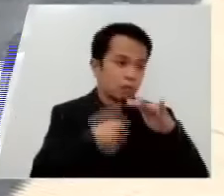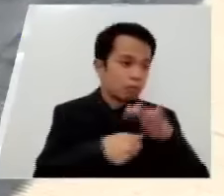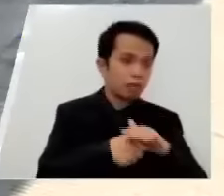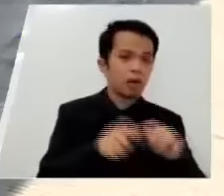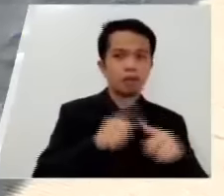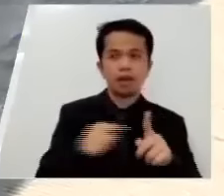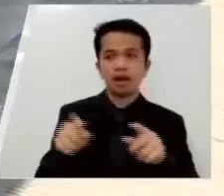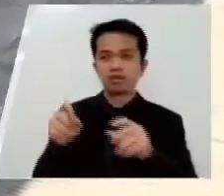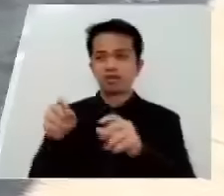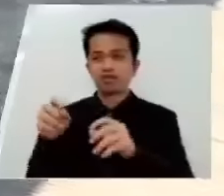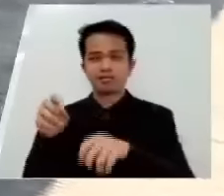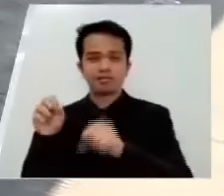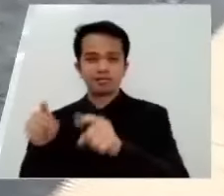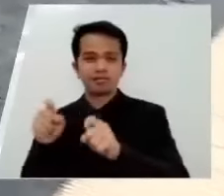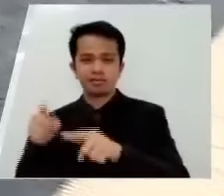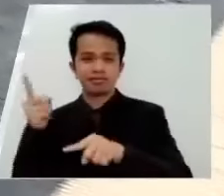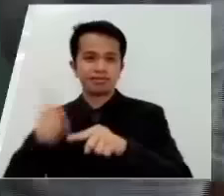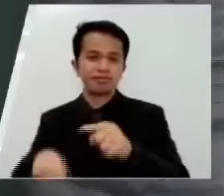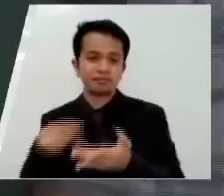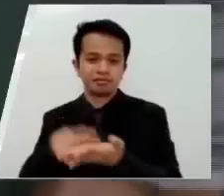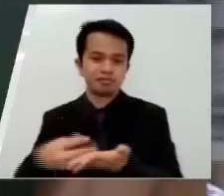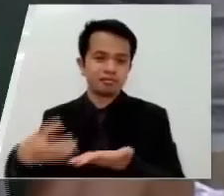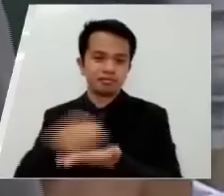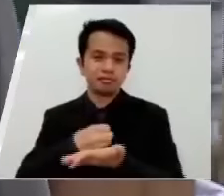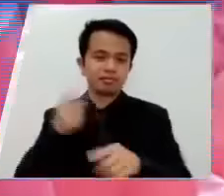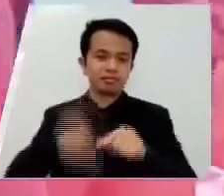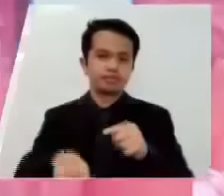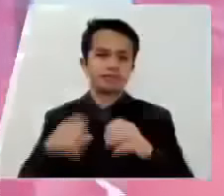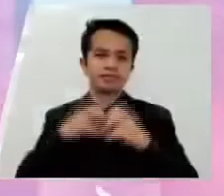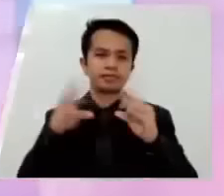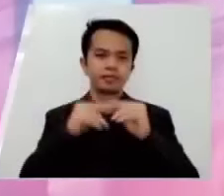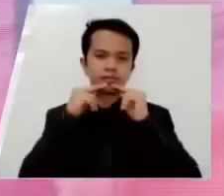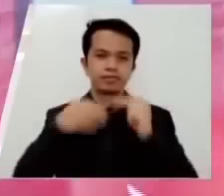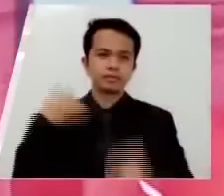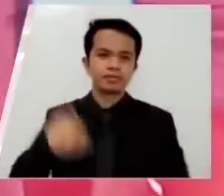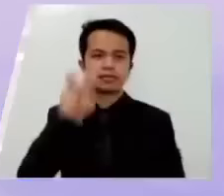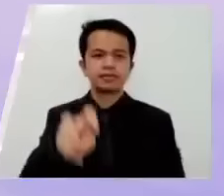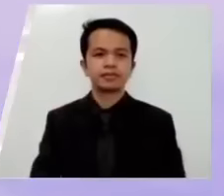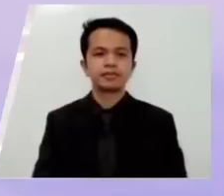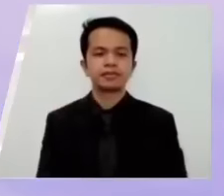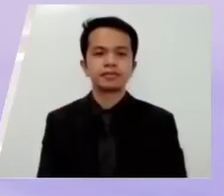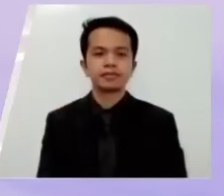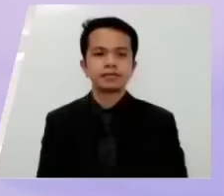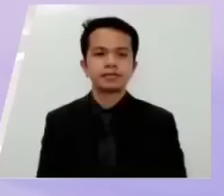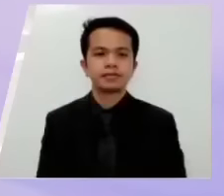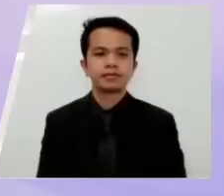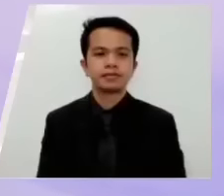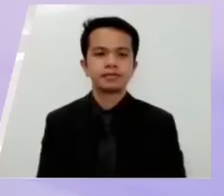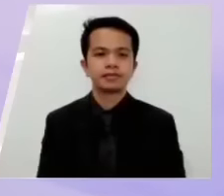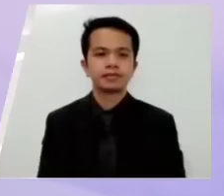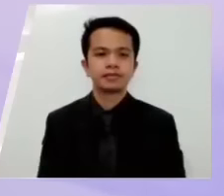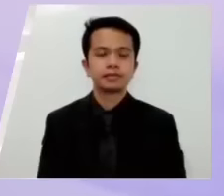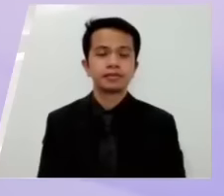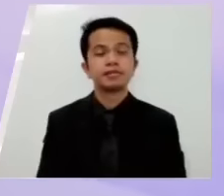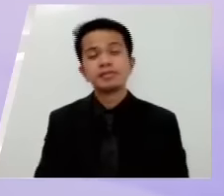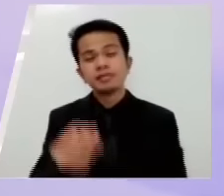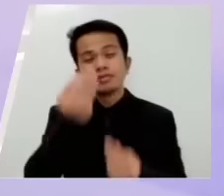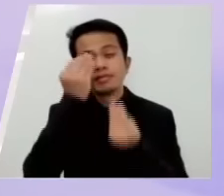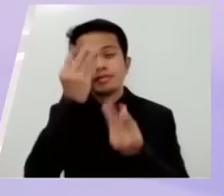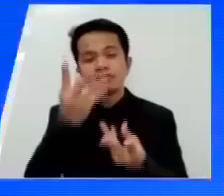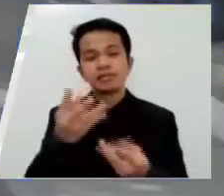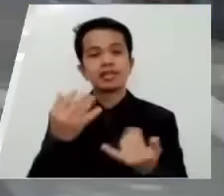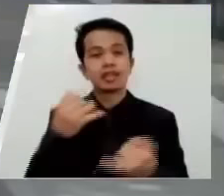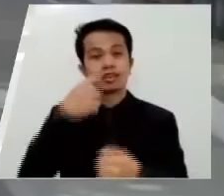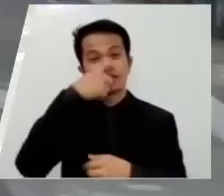GMA Integrated News, ako si Maki Pulido, ang inyong saksi. Mga kapuso, pati po sa summer capital of